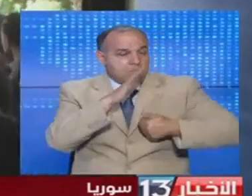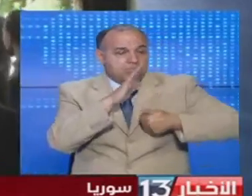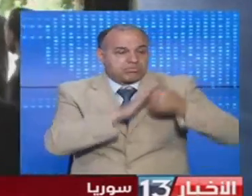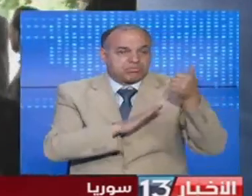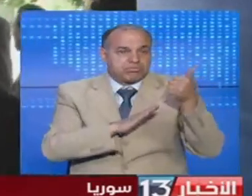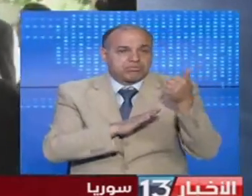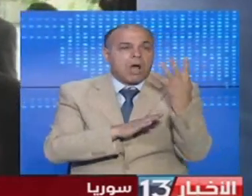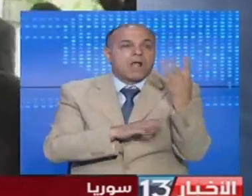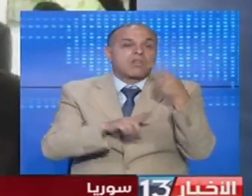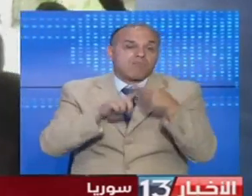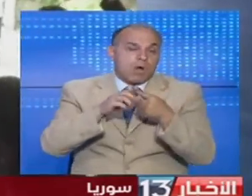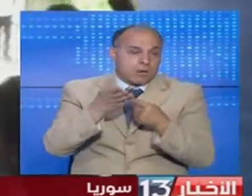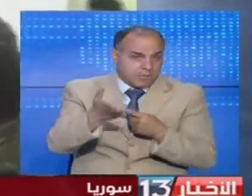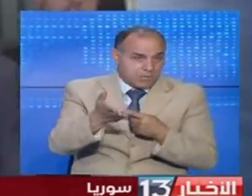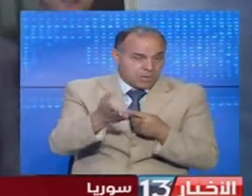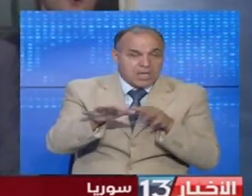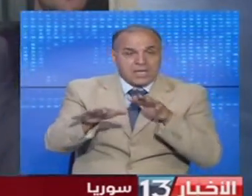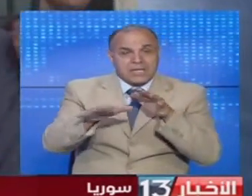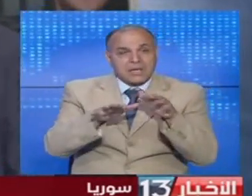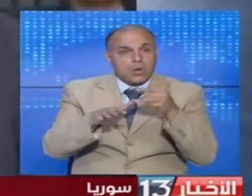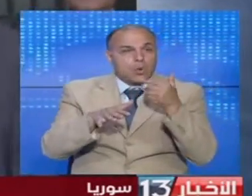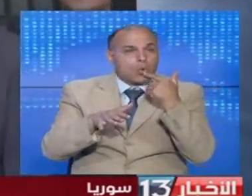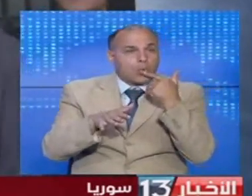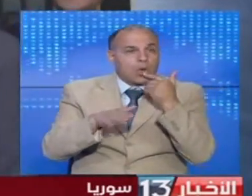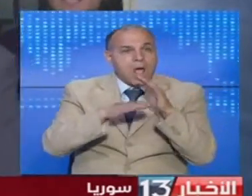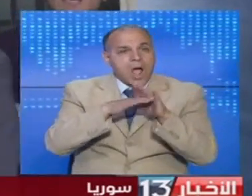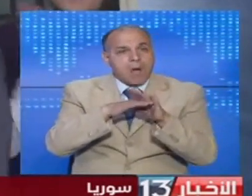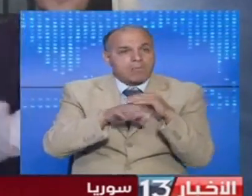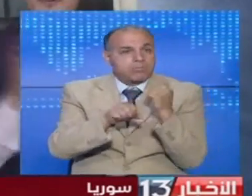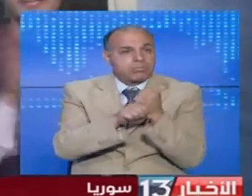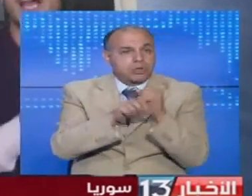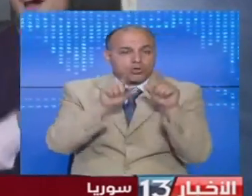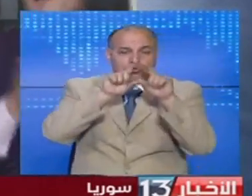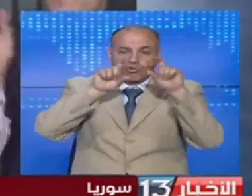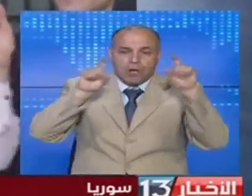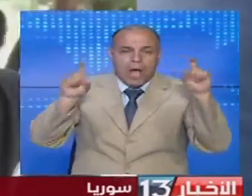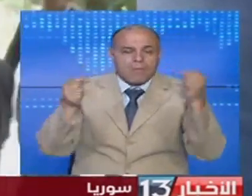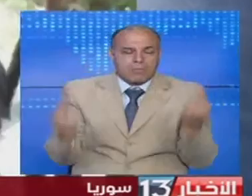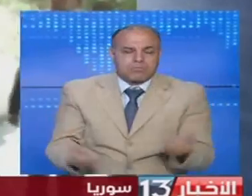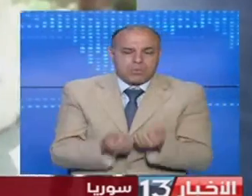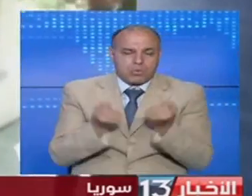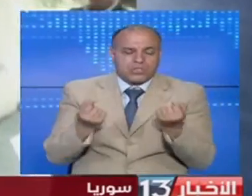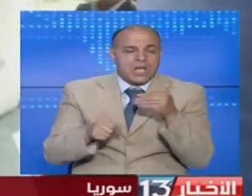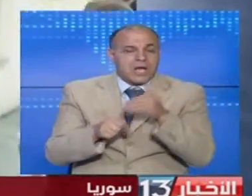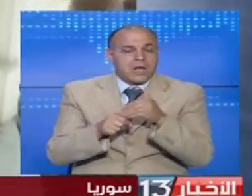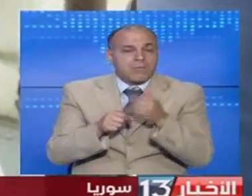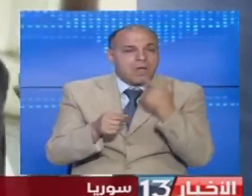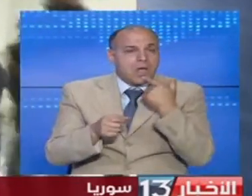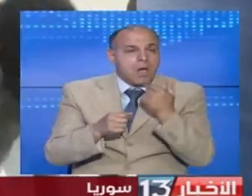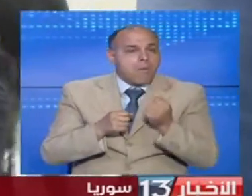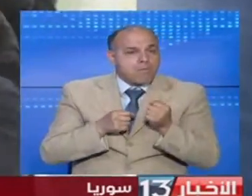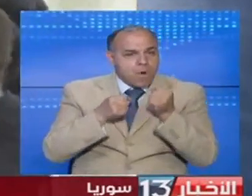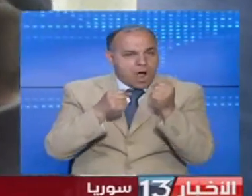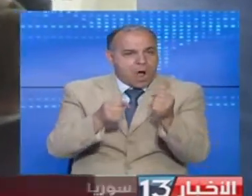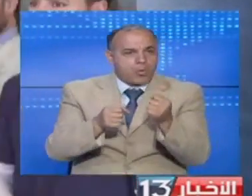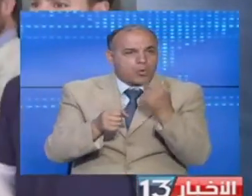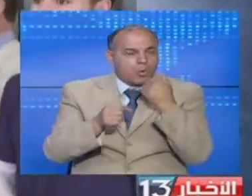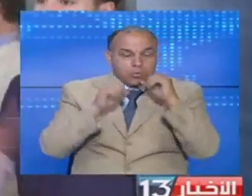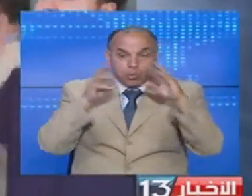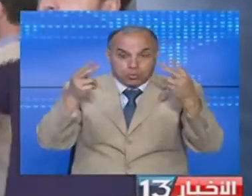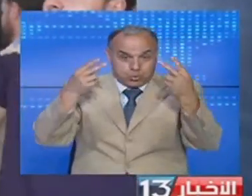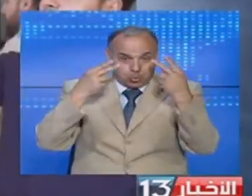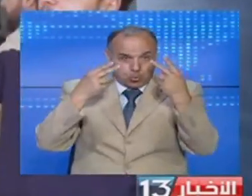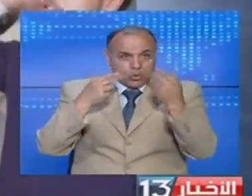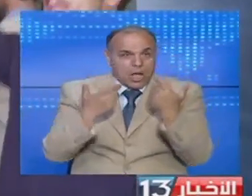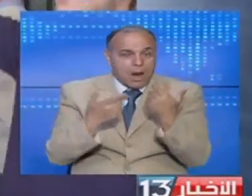بعوده رابعه اتخذ عباره الامن بالعمل شعارا لحملته الانتخابيه في محاوله لتسليط الضوء على